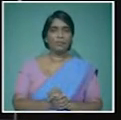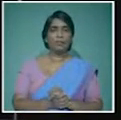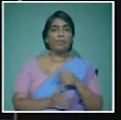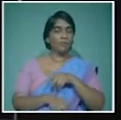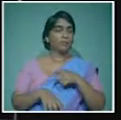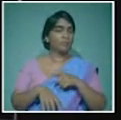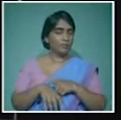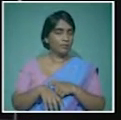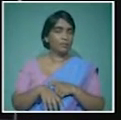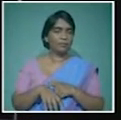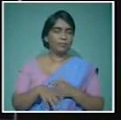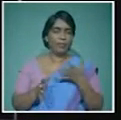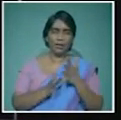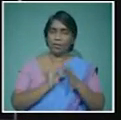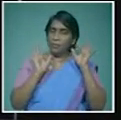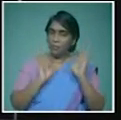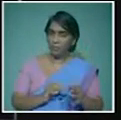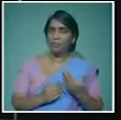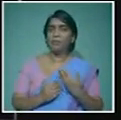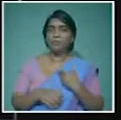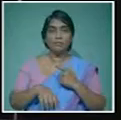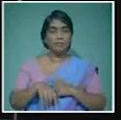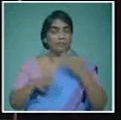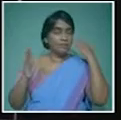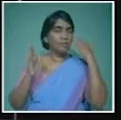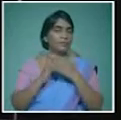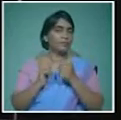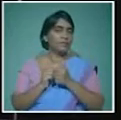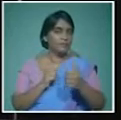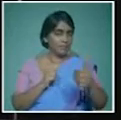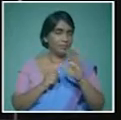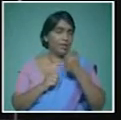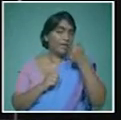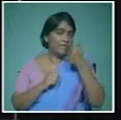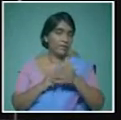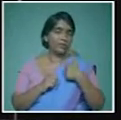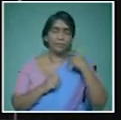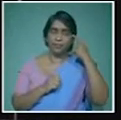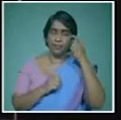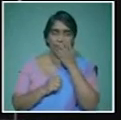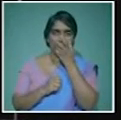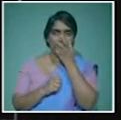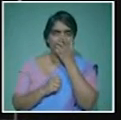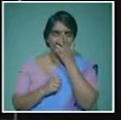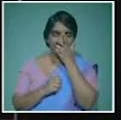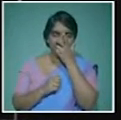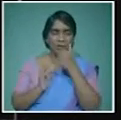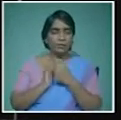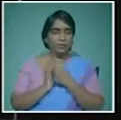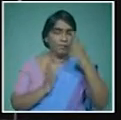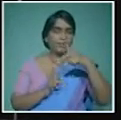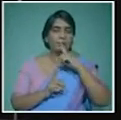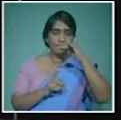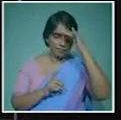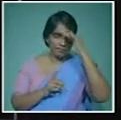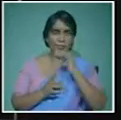මේ අවස්ථාව මග නොහැර මේ කාර්ය ඉටු කිරීම වටිනවා කියලා මම හිතනවා. ගරු නියෝජ්‍ය